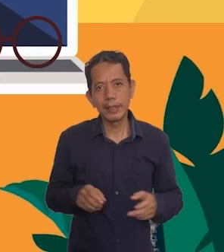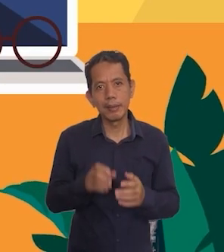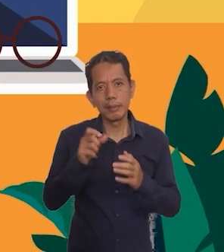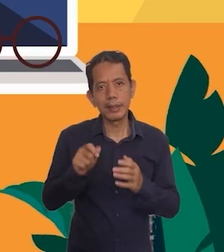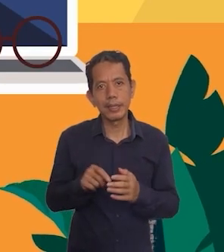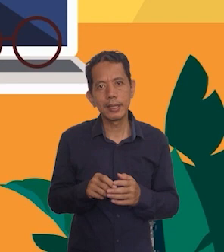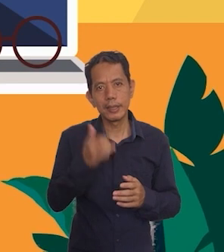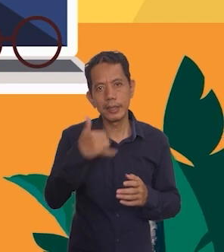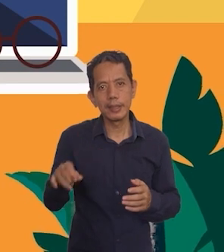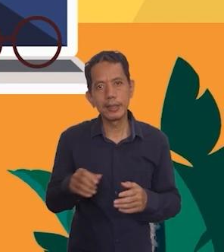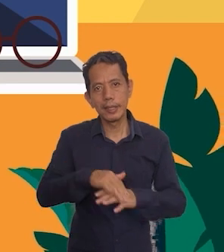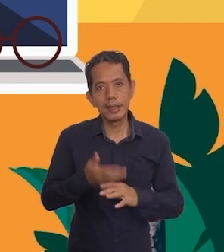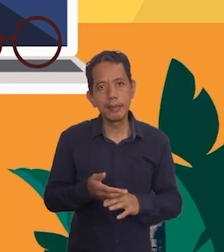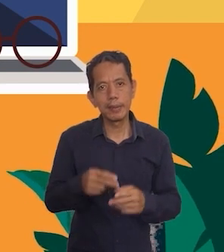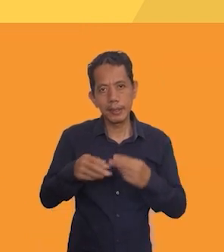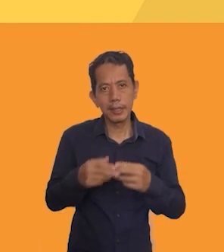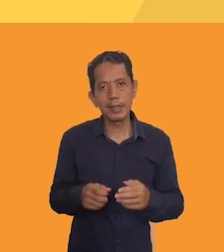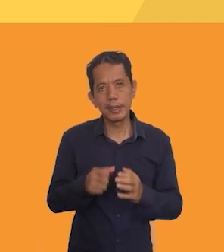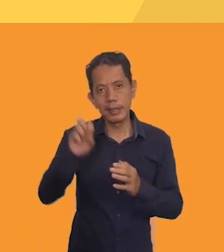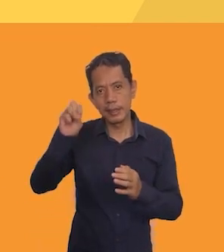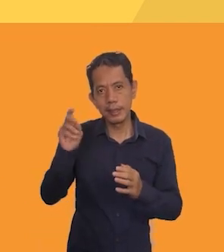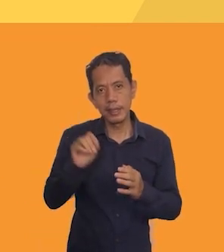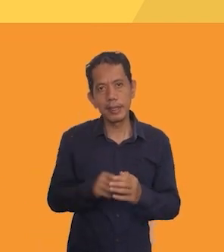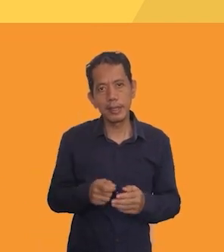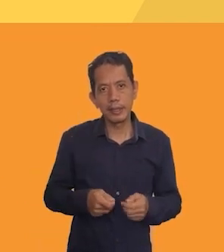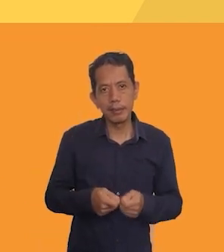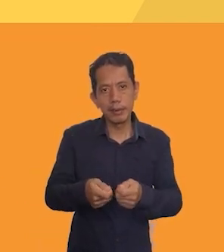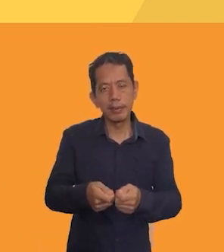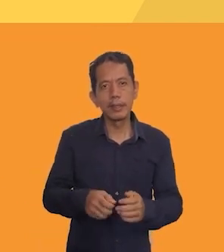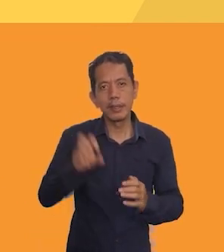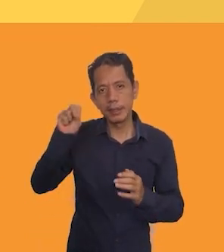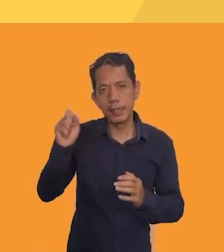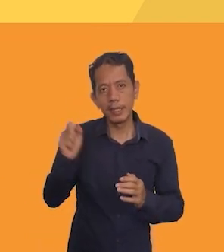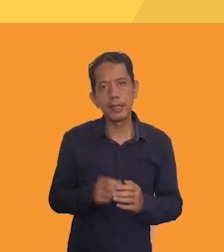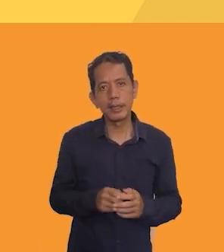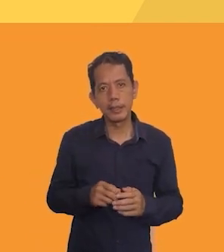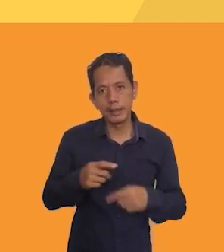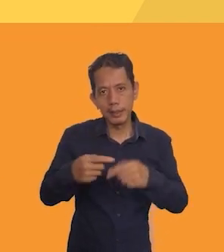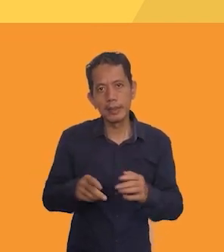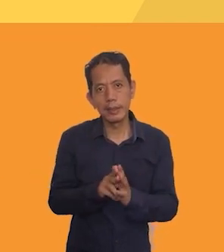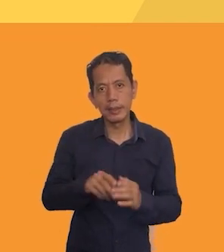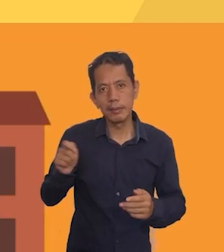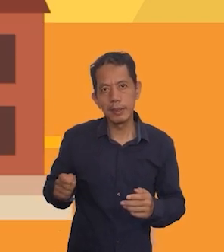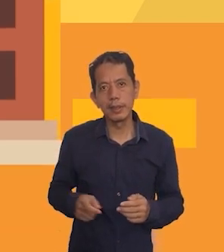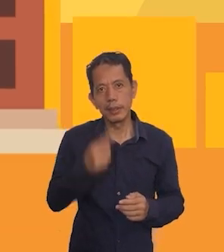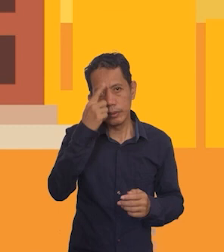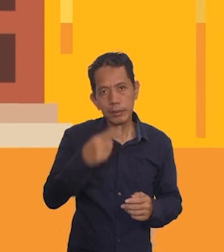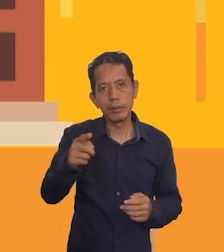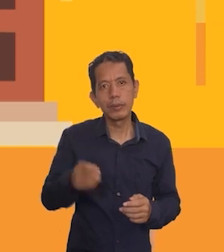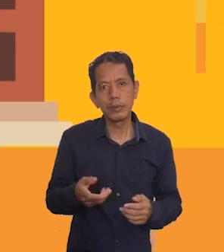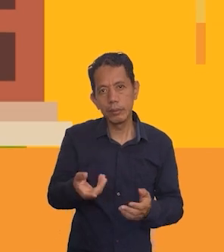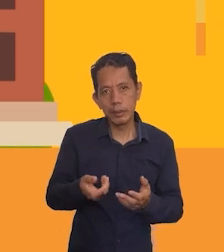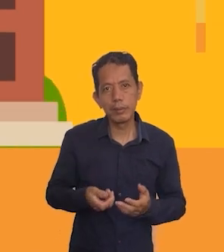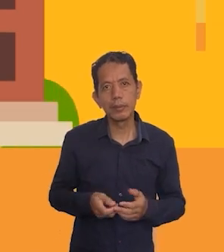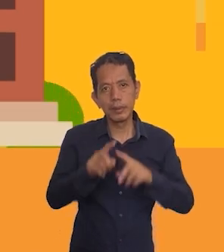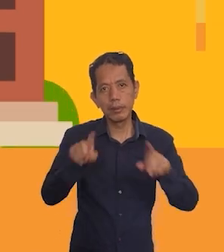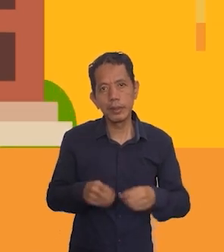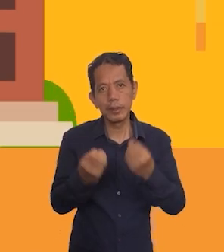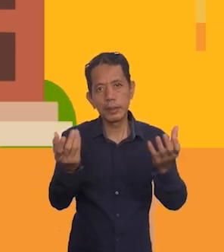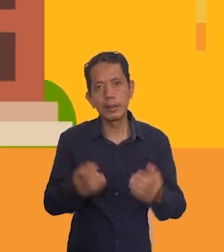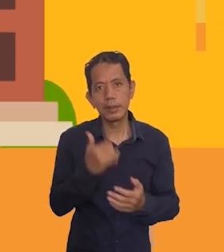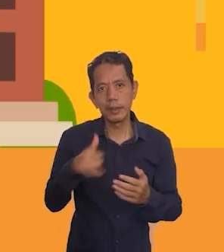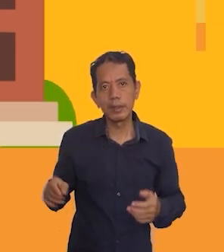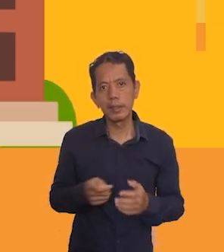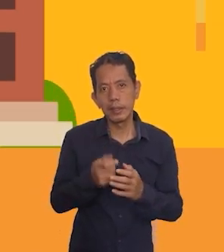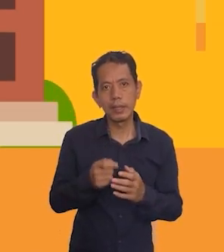dapat rekan-rekan sediakan dan dibawa saat datang ke pengadilan untuk mengambil surat keterangan